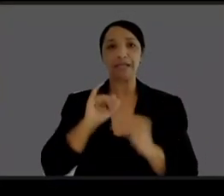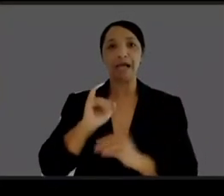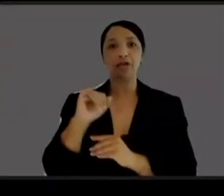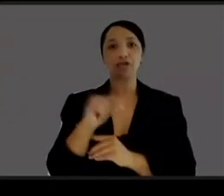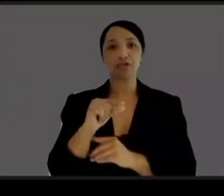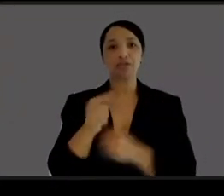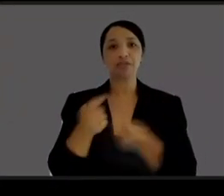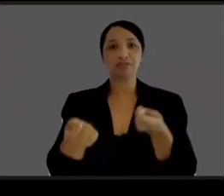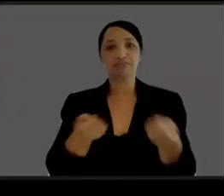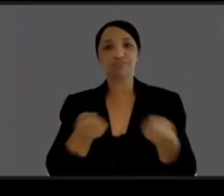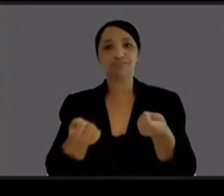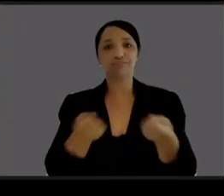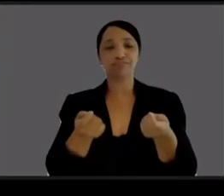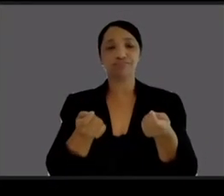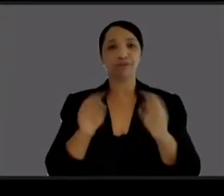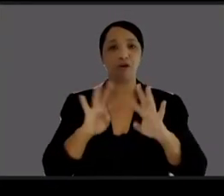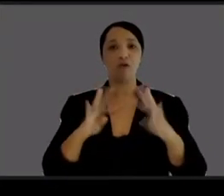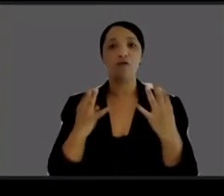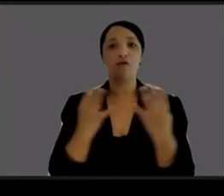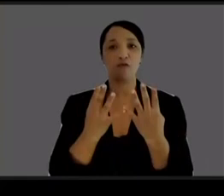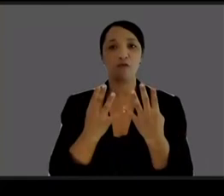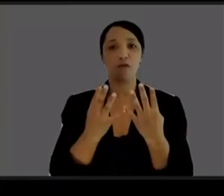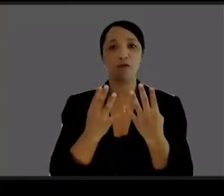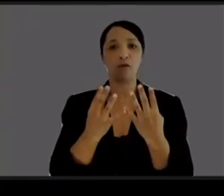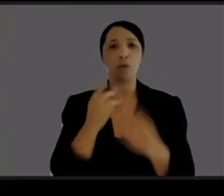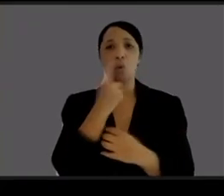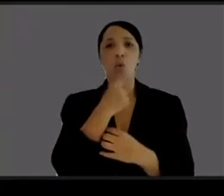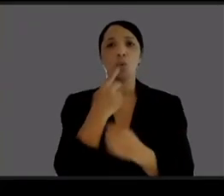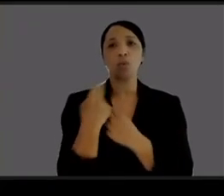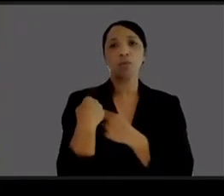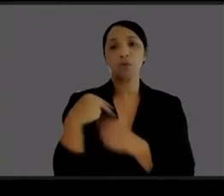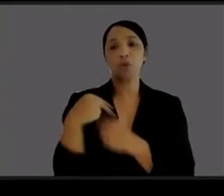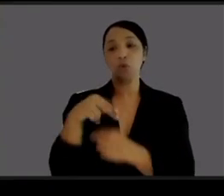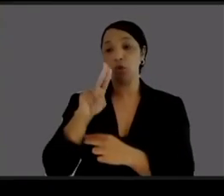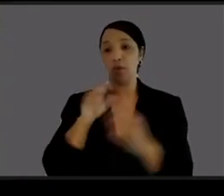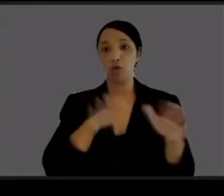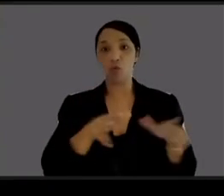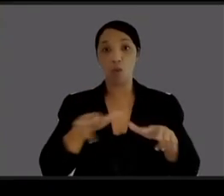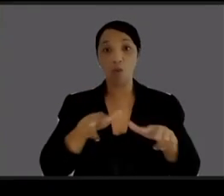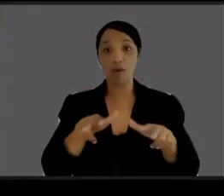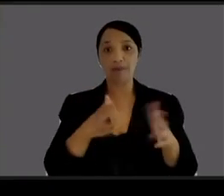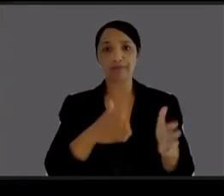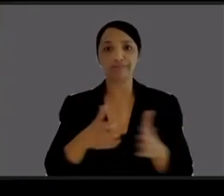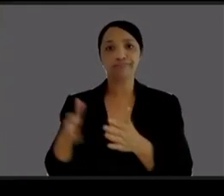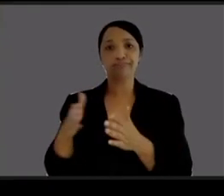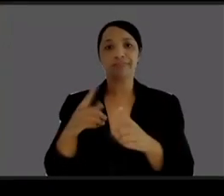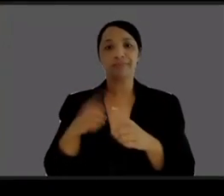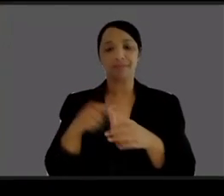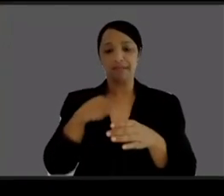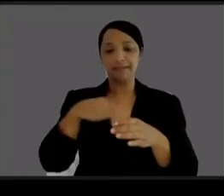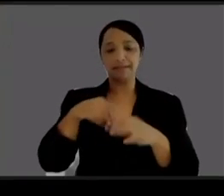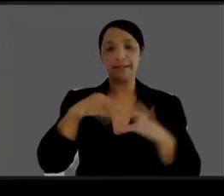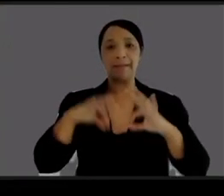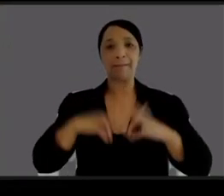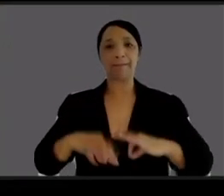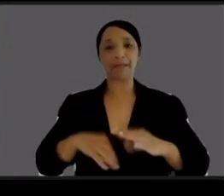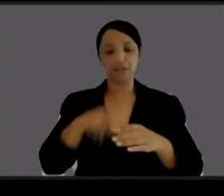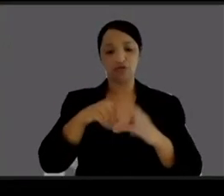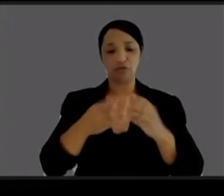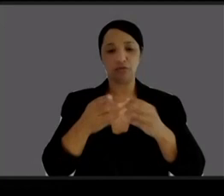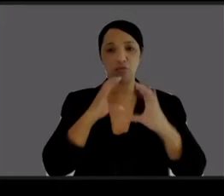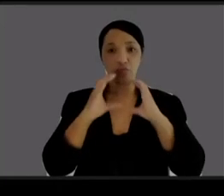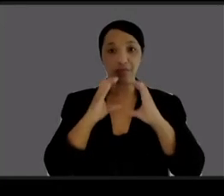لمنتدى اداره الانترنت المنظم من طرف الامم المتحده والمحتل من طرف وزاره الشؤون الداخليه